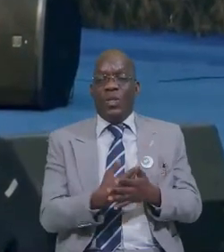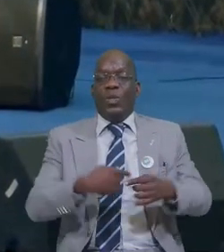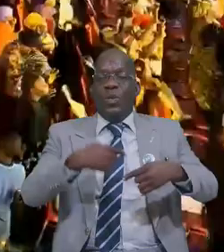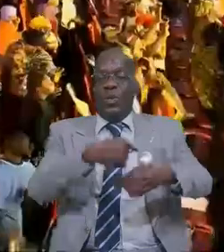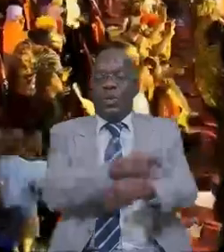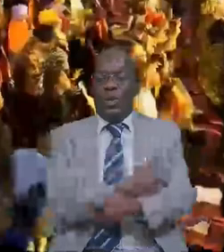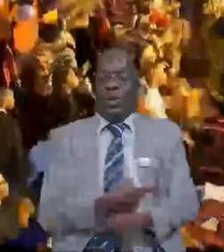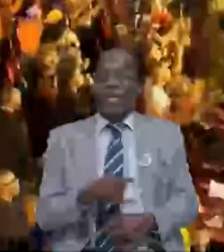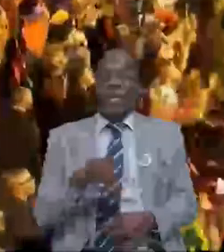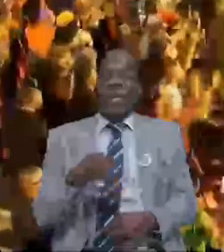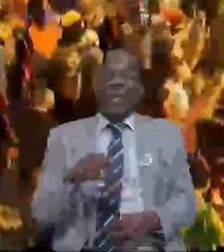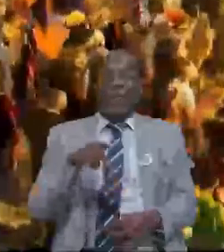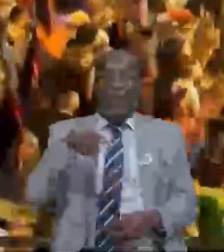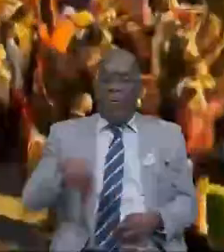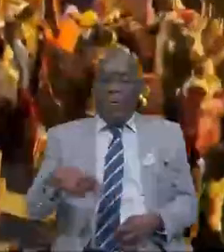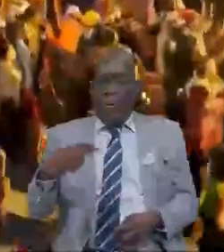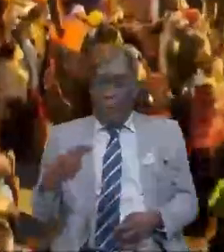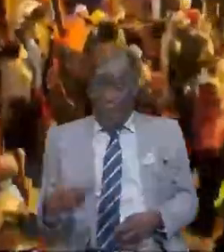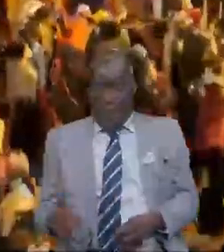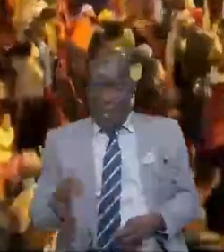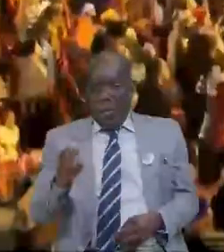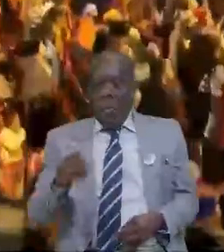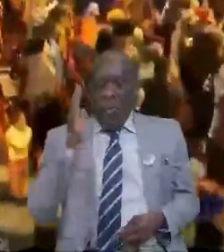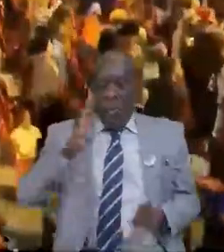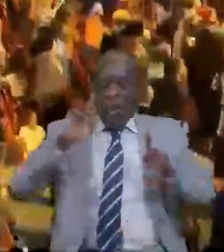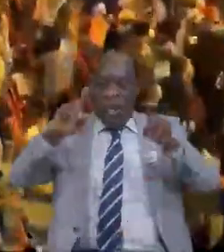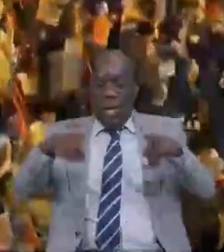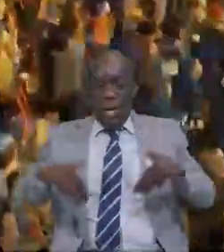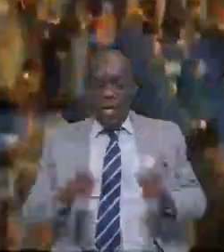Et le pharaon de nos jours va te laisser partir.